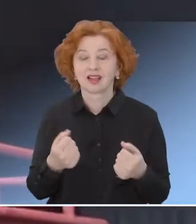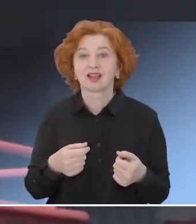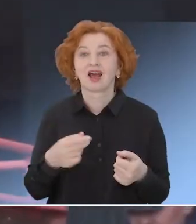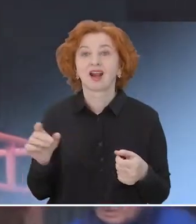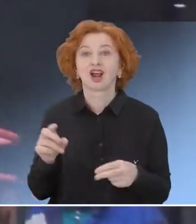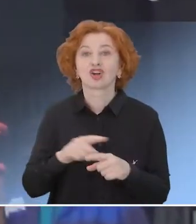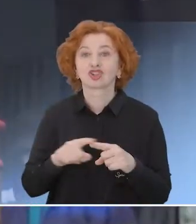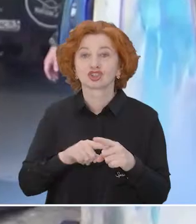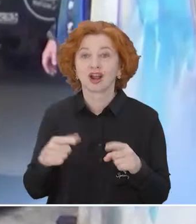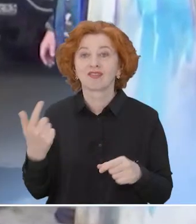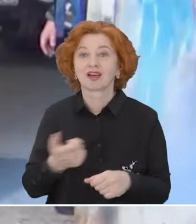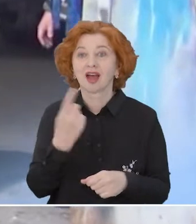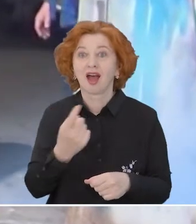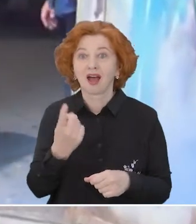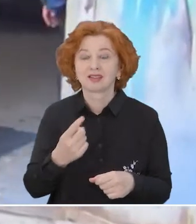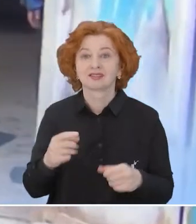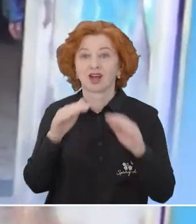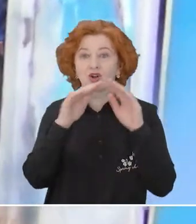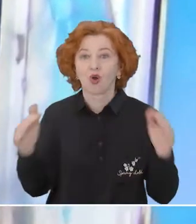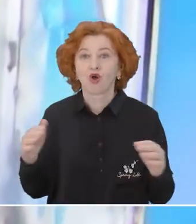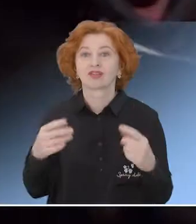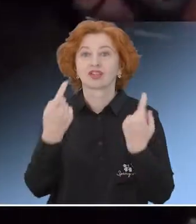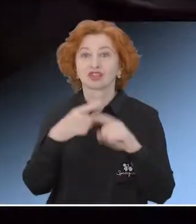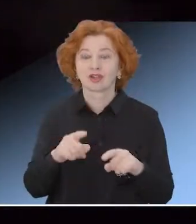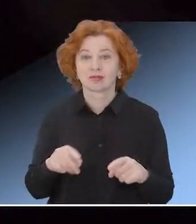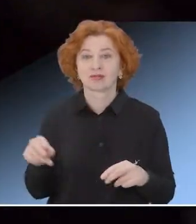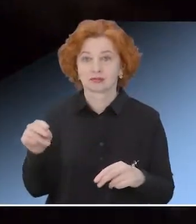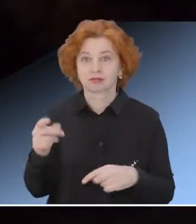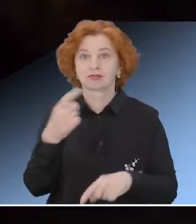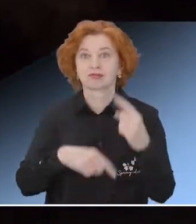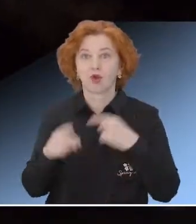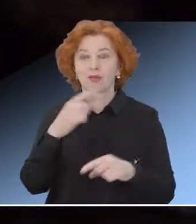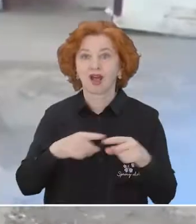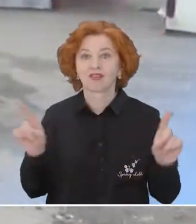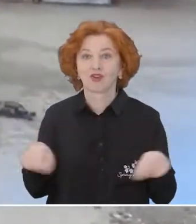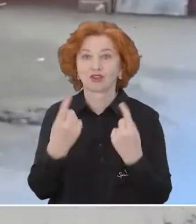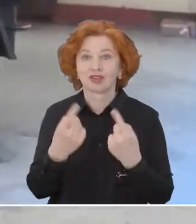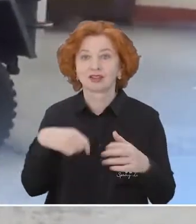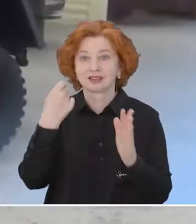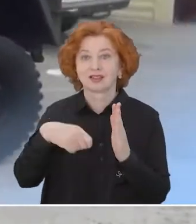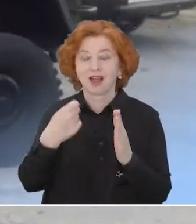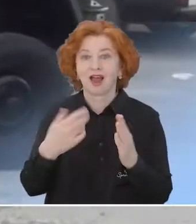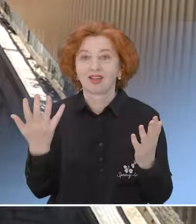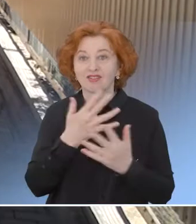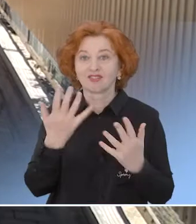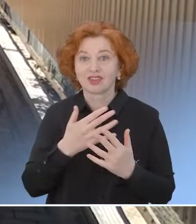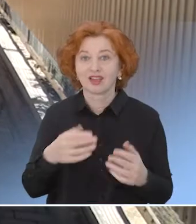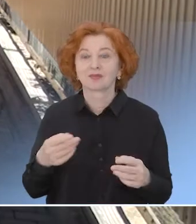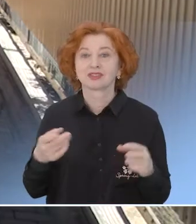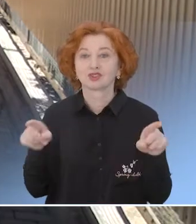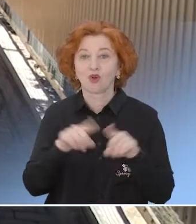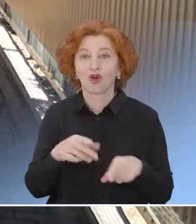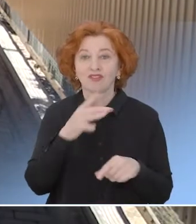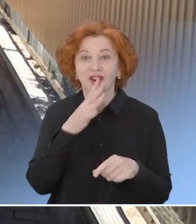За год ржавый ГАЗ-67 автослесарей, кровельщики, инженеры превратили в рабочую фронтовую машину и сняли фильм.